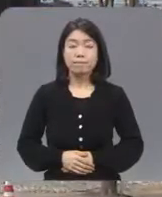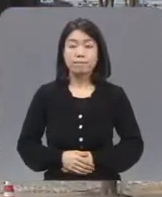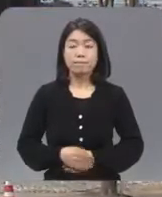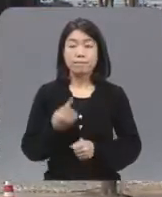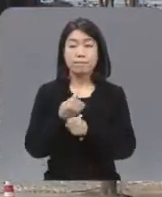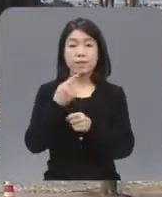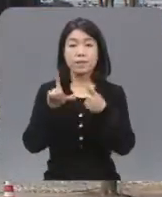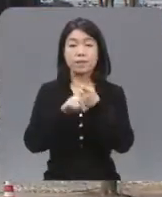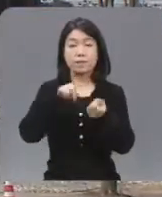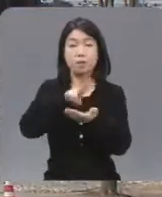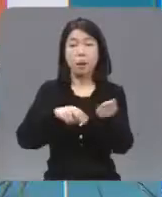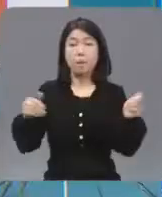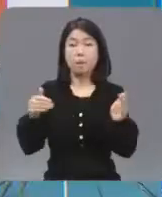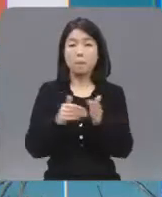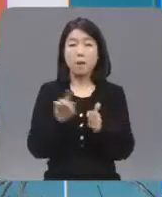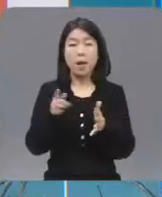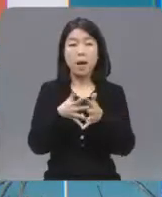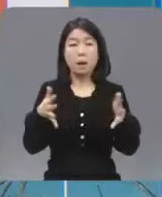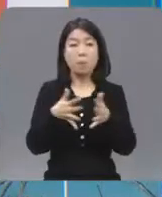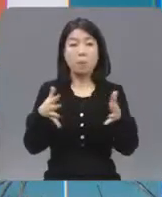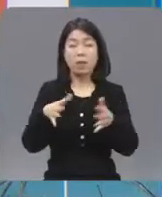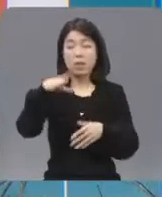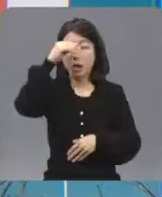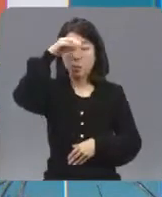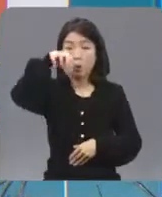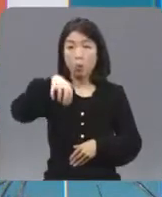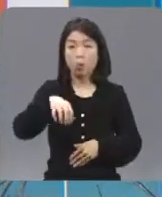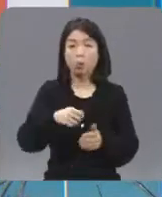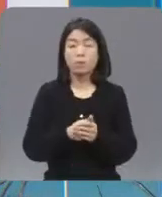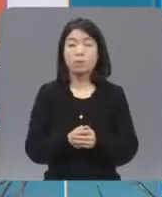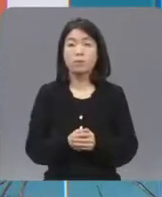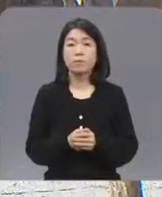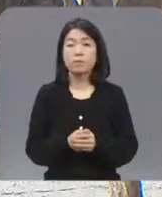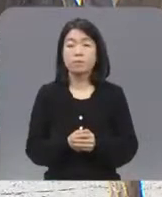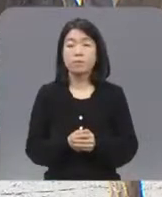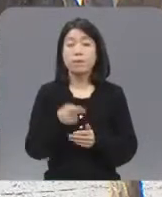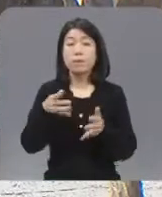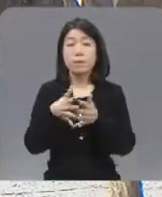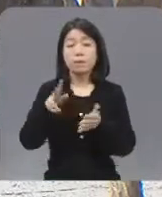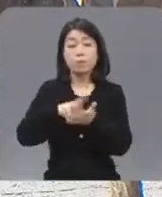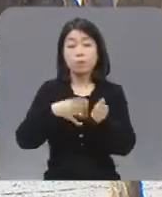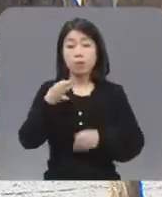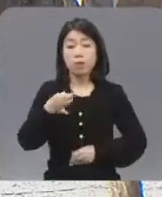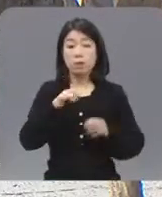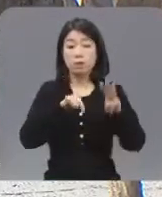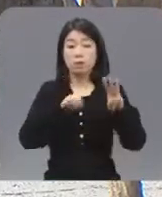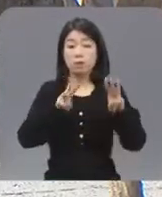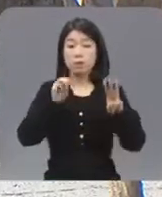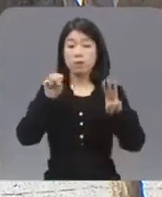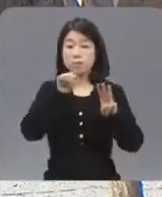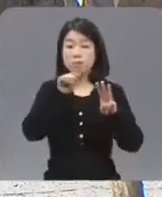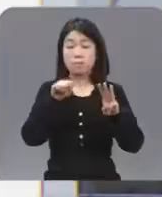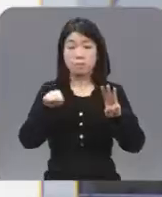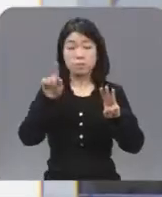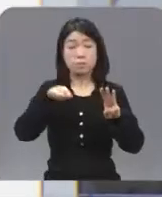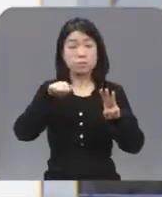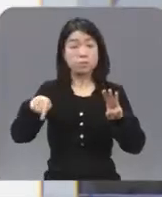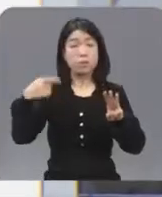지난해 11월 분양을 마친 한 아파트 견본주택입니다. 이 아파트 분양가는